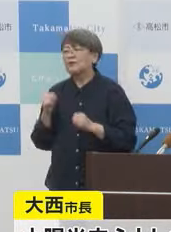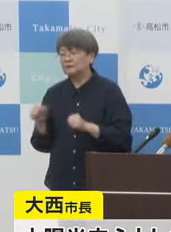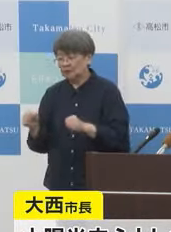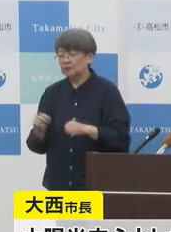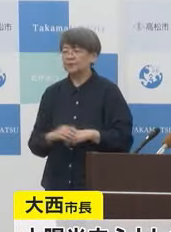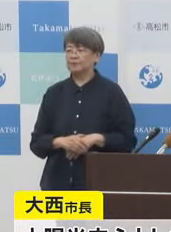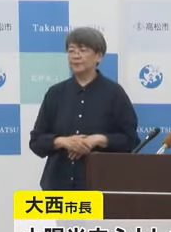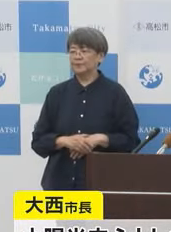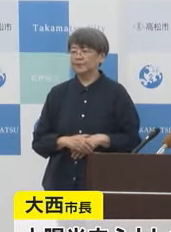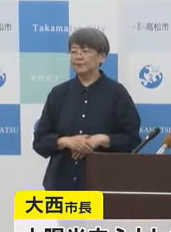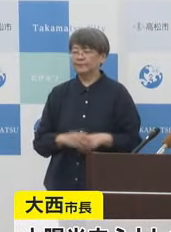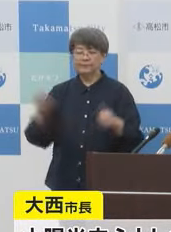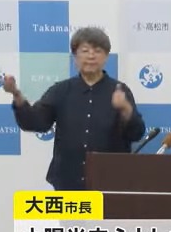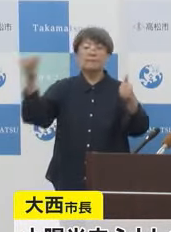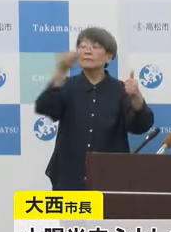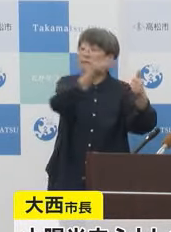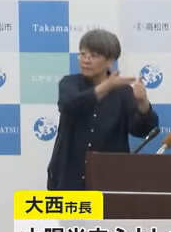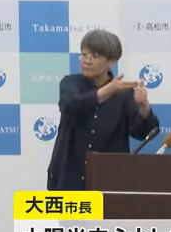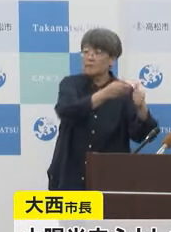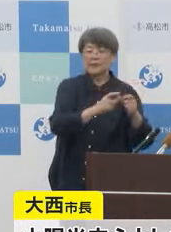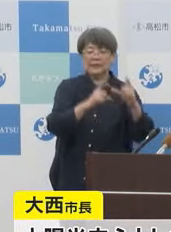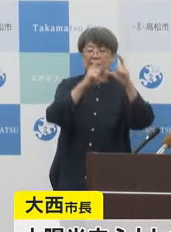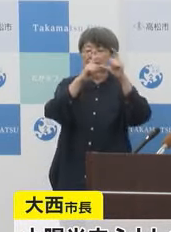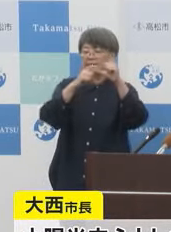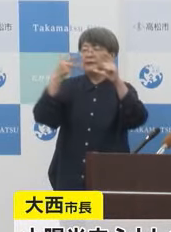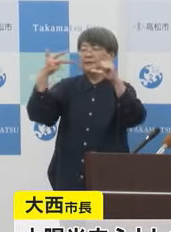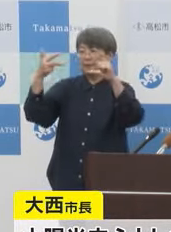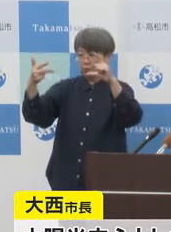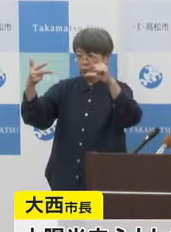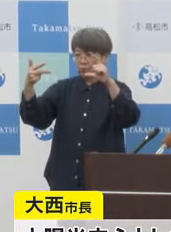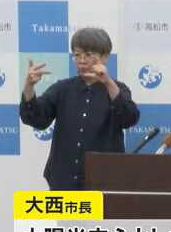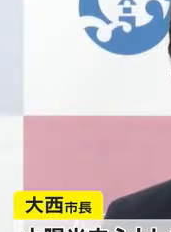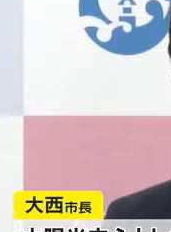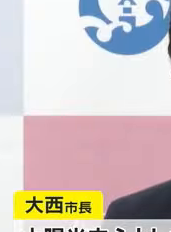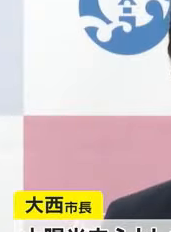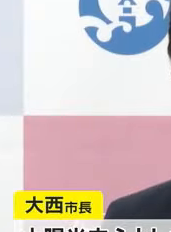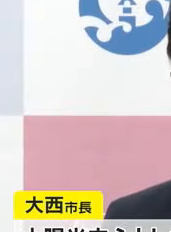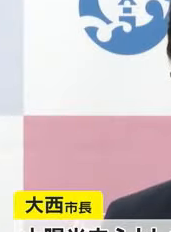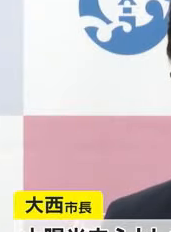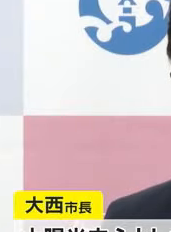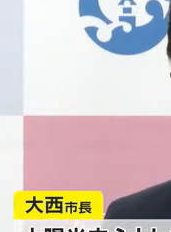生可能エネルギーの充実にも意欲を示し、高松市として